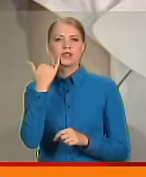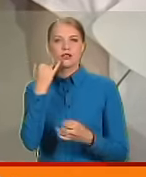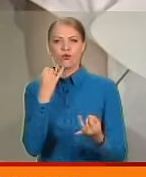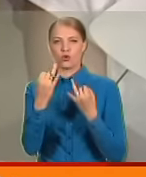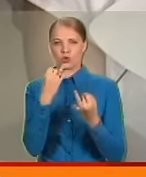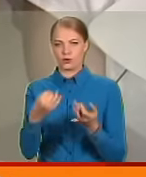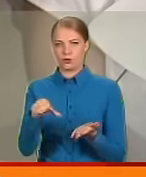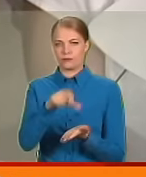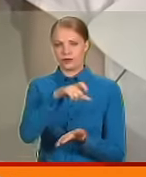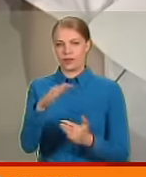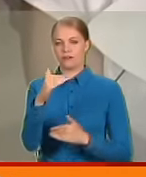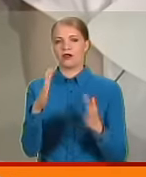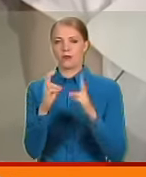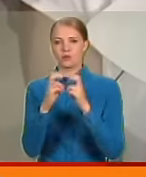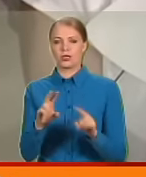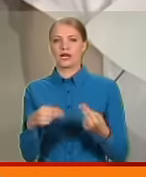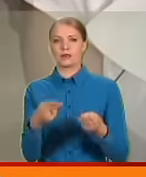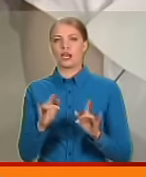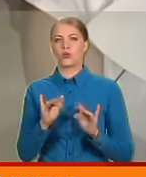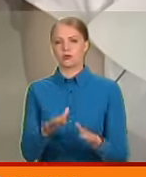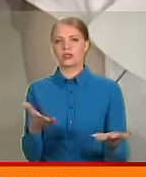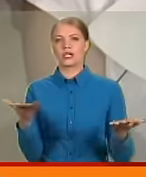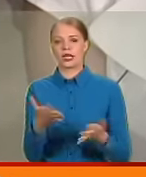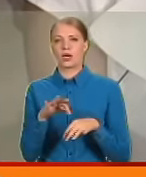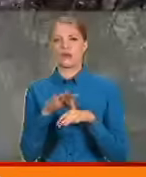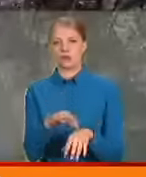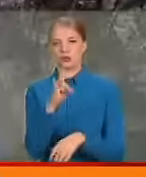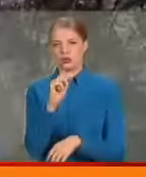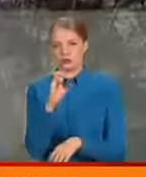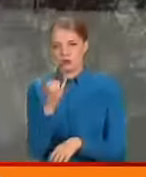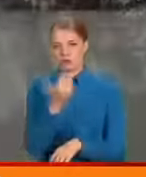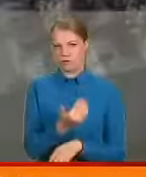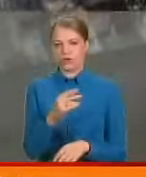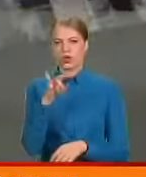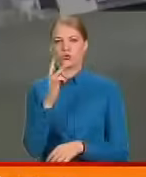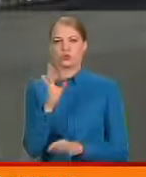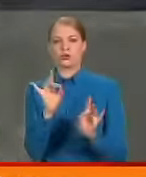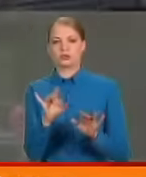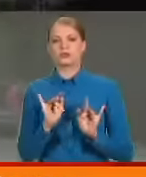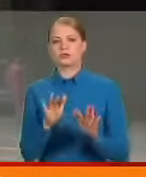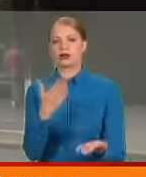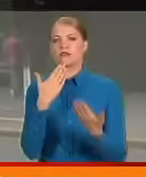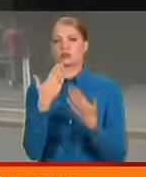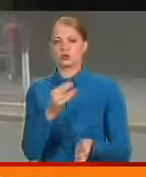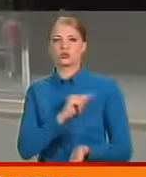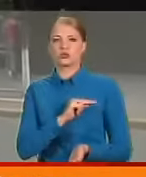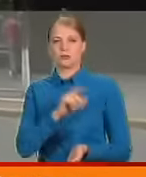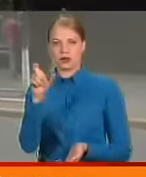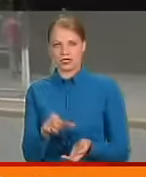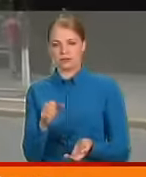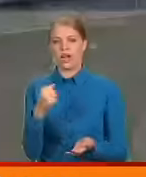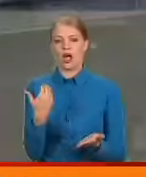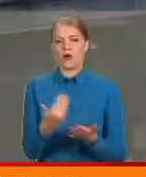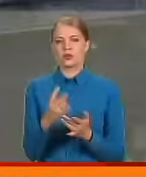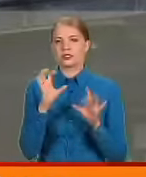розмов фігурантів у рамках розслідування кримінального провадження, яке проводить НАБУ. Луценко пояснив, справа стосується працівника ГПУ, а